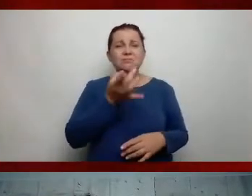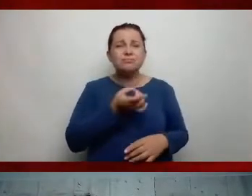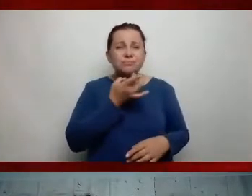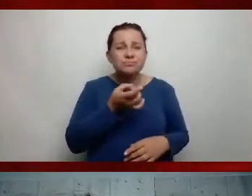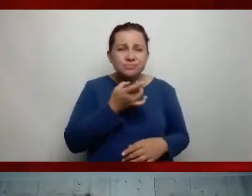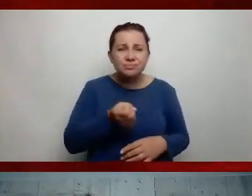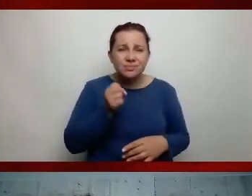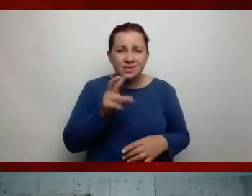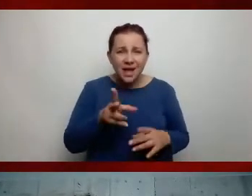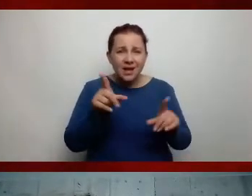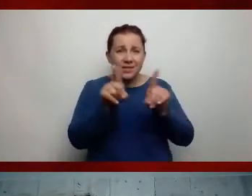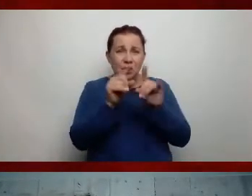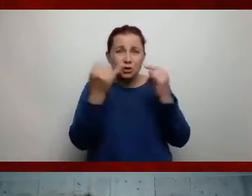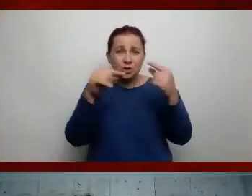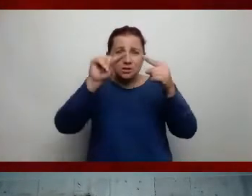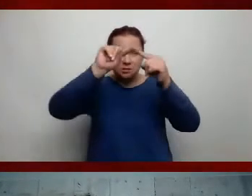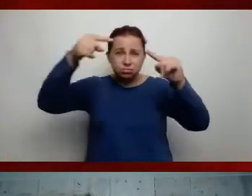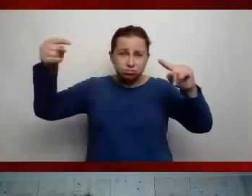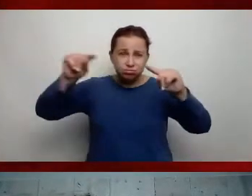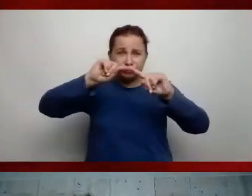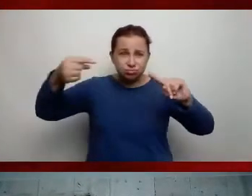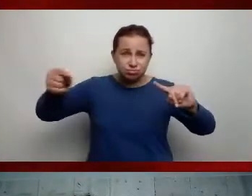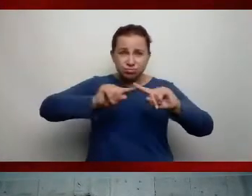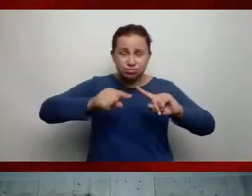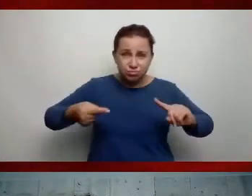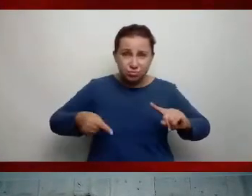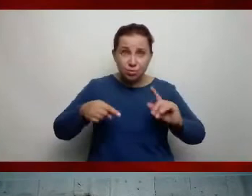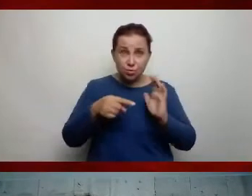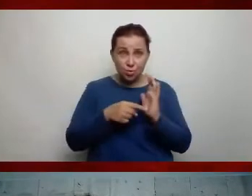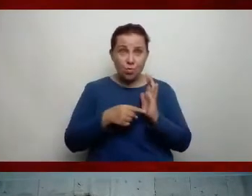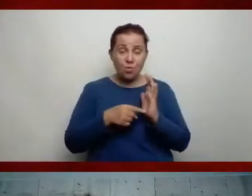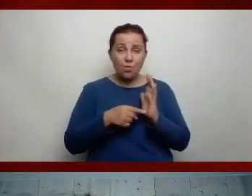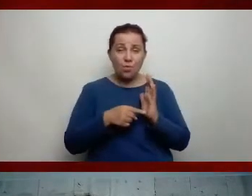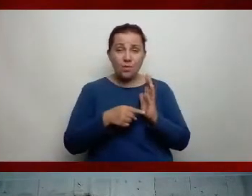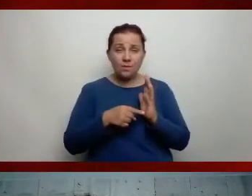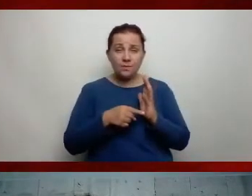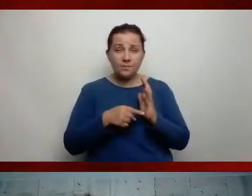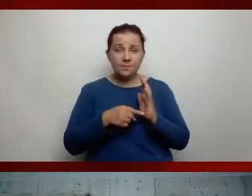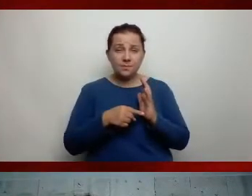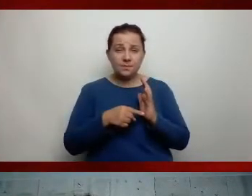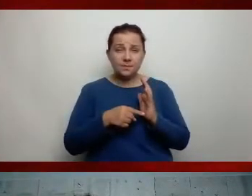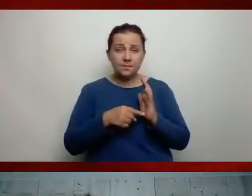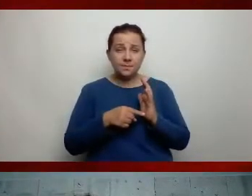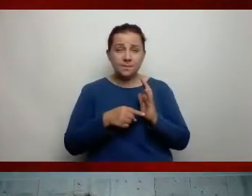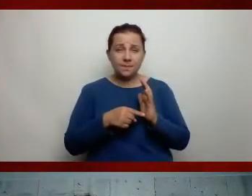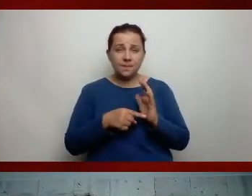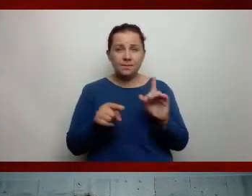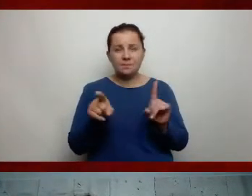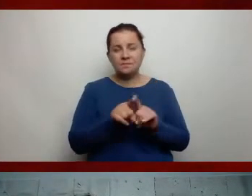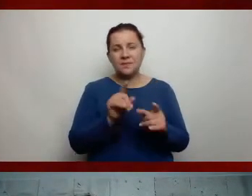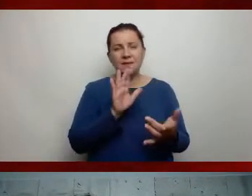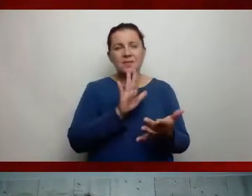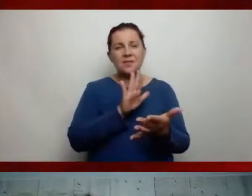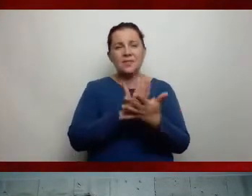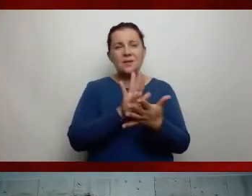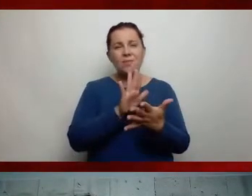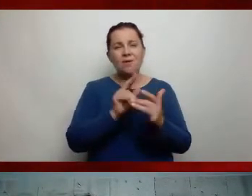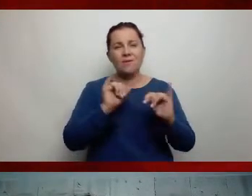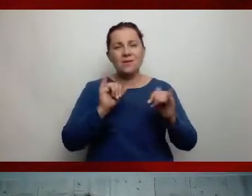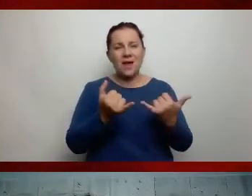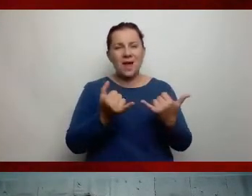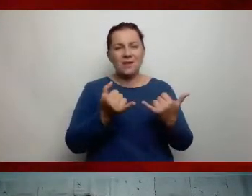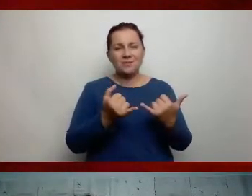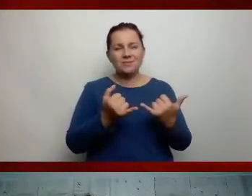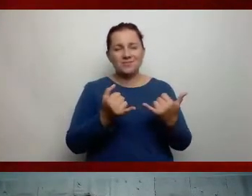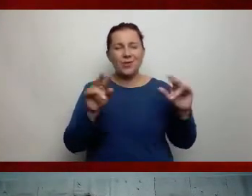przez Witkacego w tym wierszu, rozumiem, i typowy cień nosa skrzywdzonych semitów, to